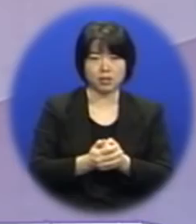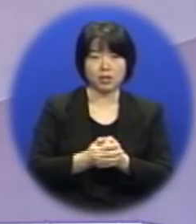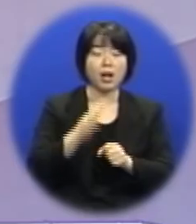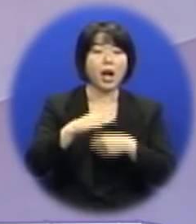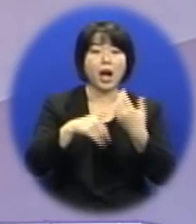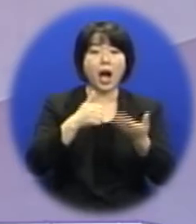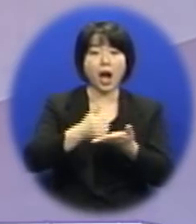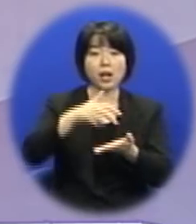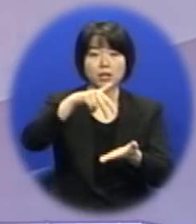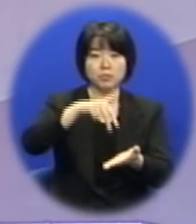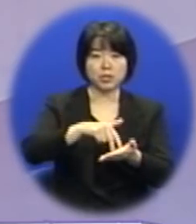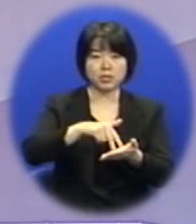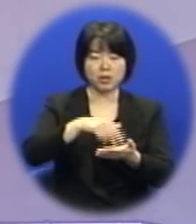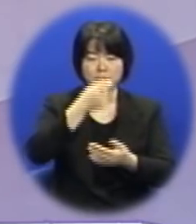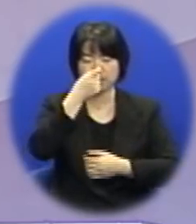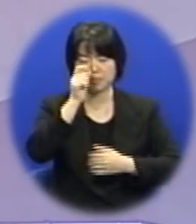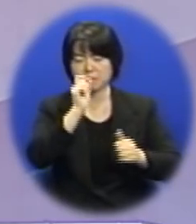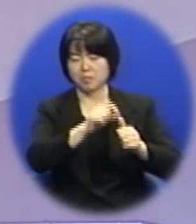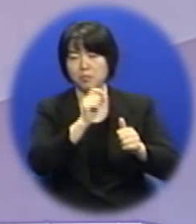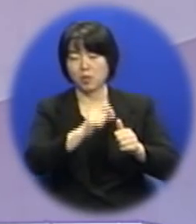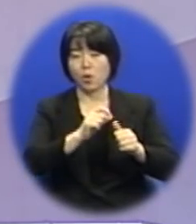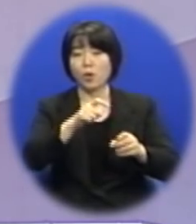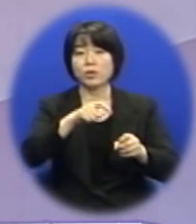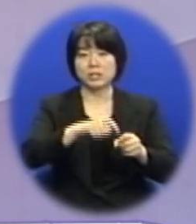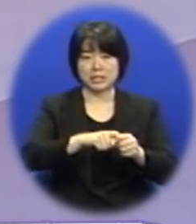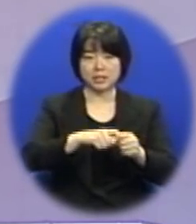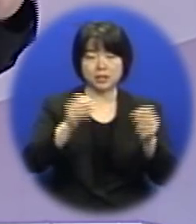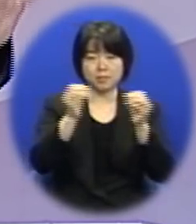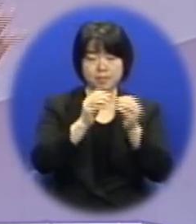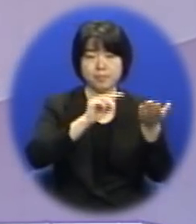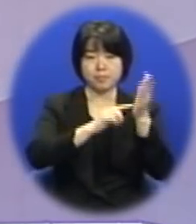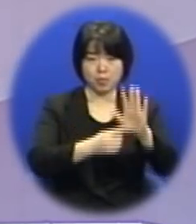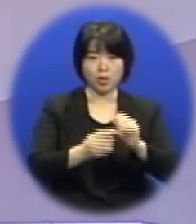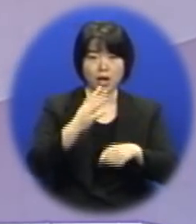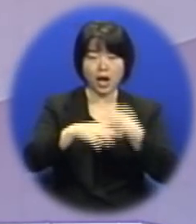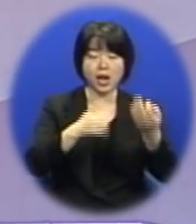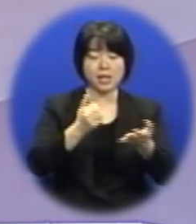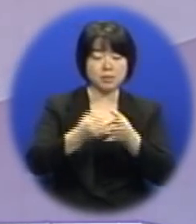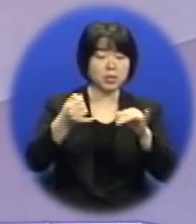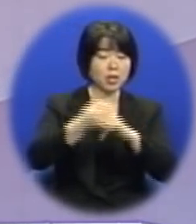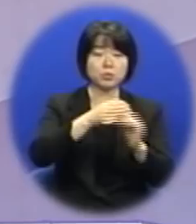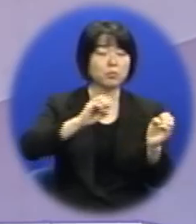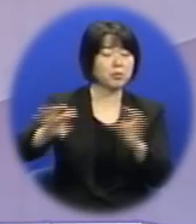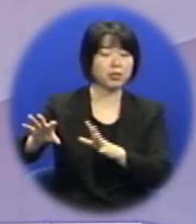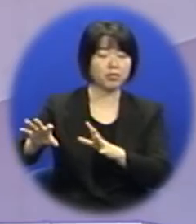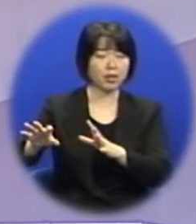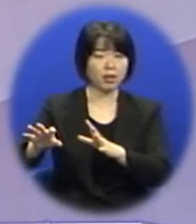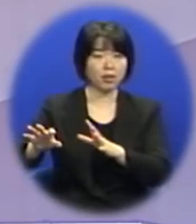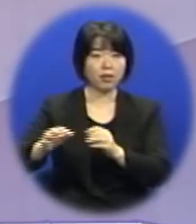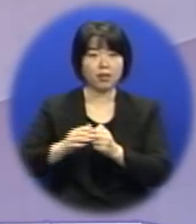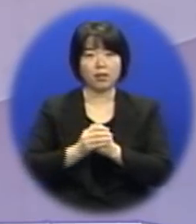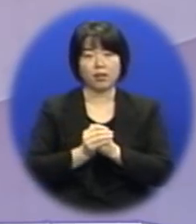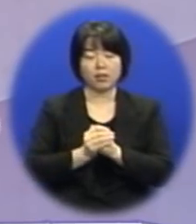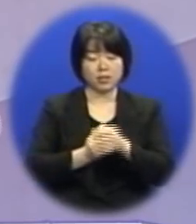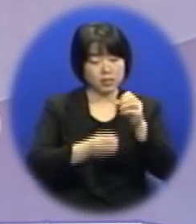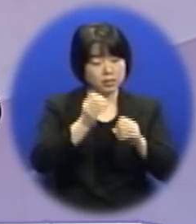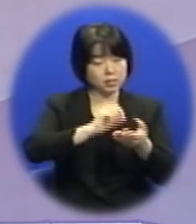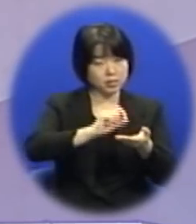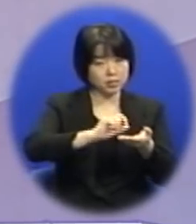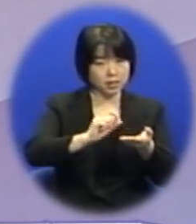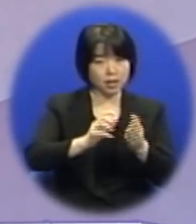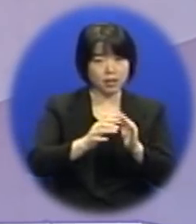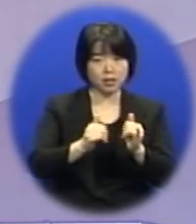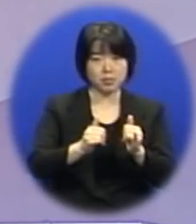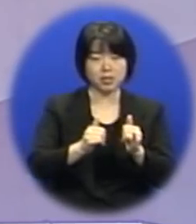하나님에게 있어서 가장 모욕적인 표현이에요. 하나님이 언약을 버리셨다는. 시편 기자가